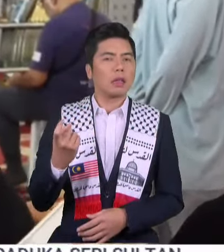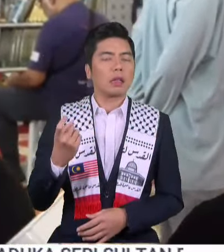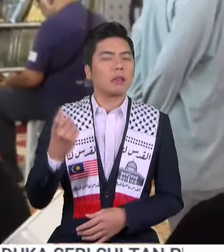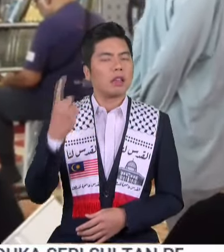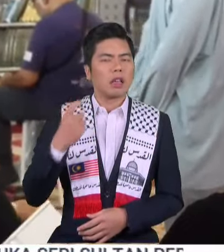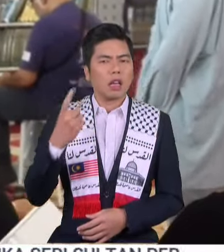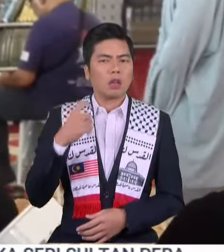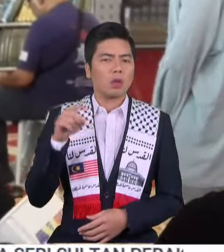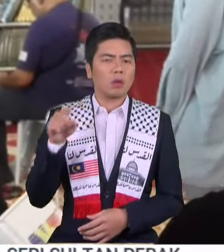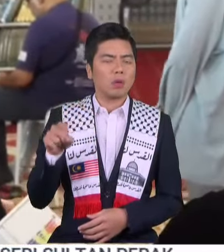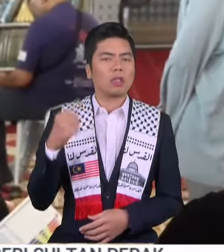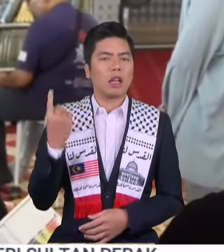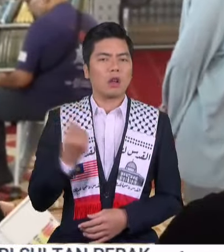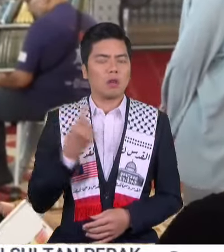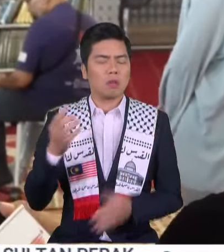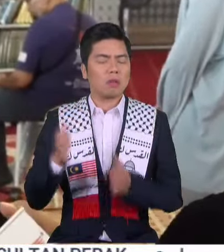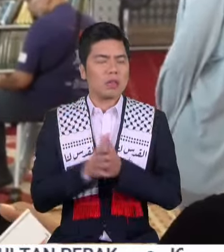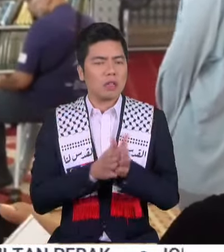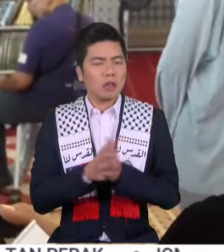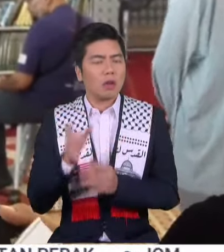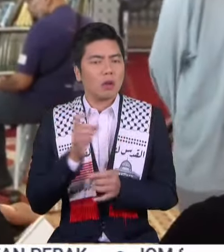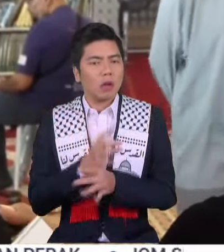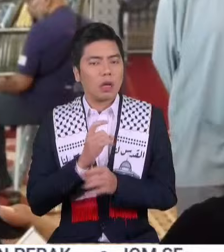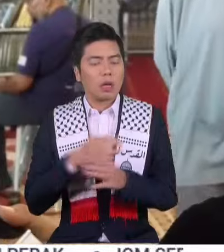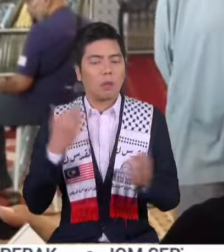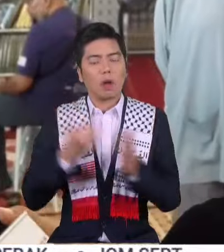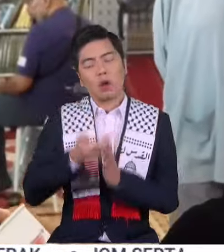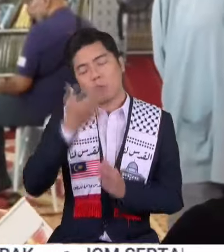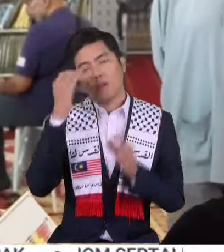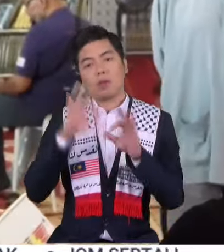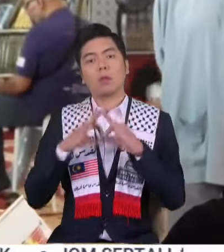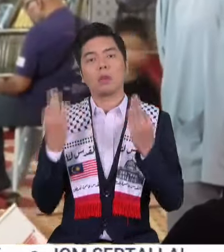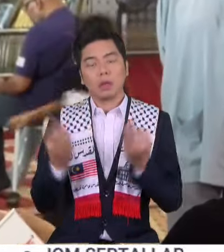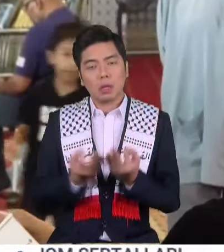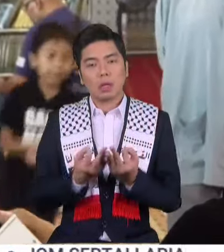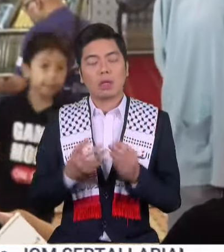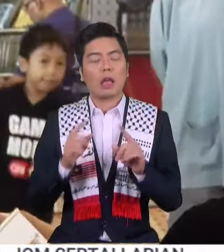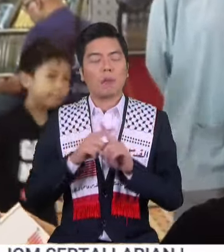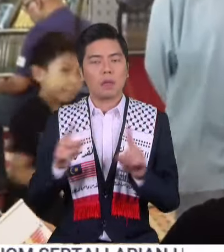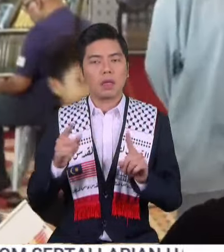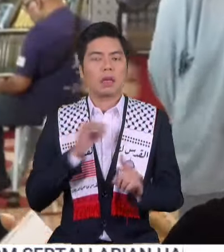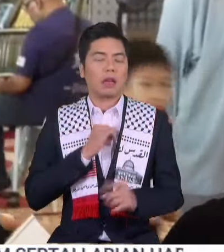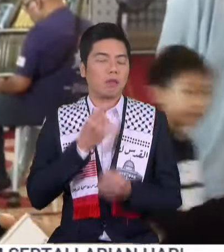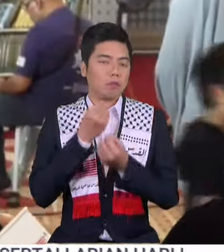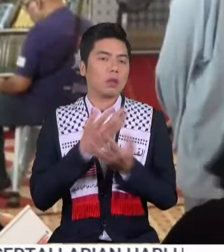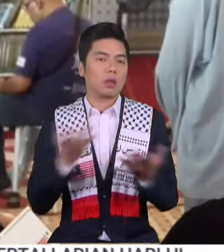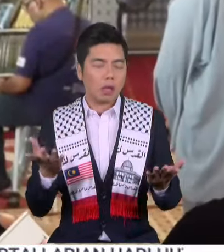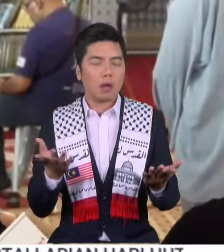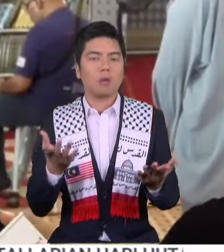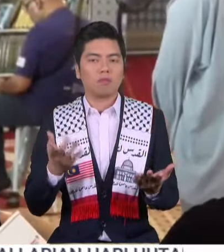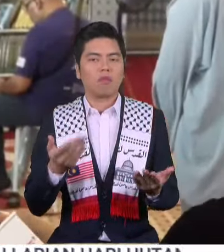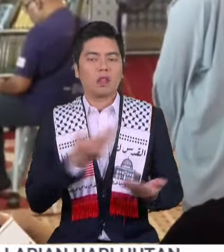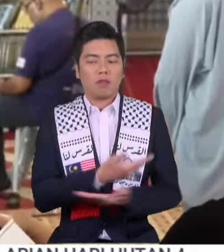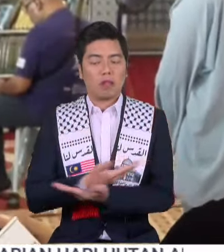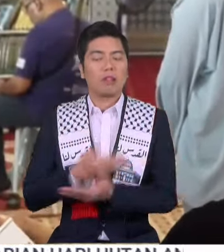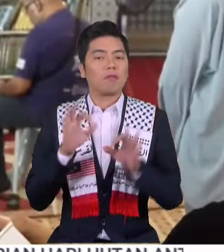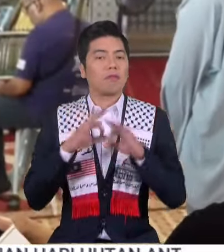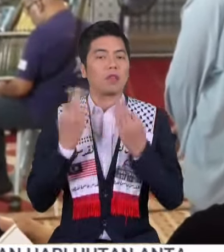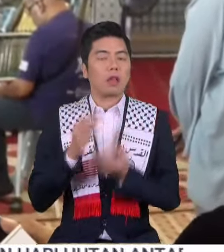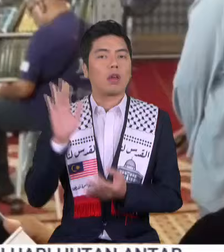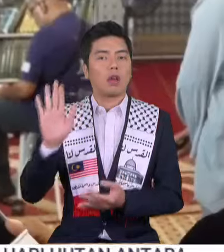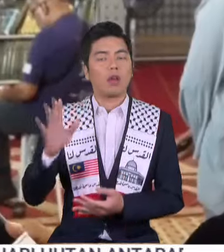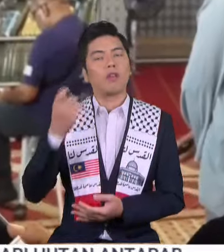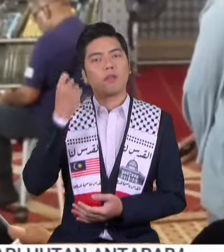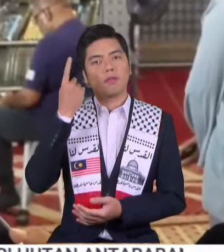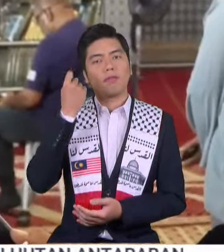keluarga ataupun apa ni, okey. Tapi saya katalah anak-anak semua faham yang bila dia bertugas tu dia memang jadi